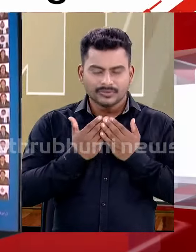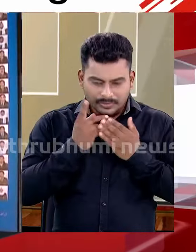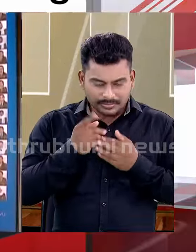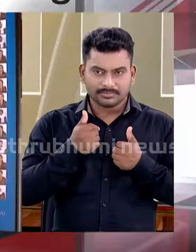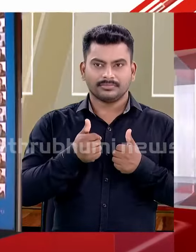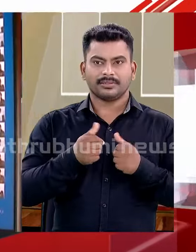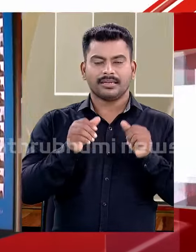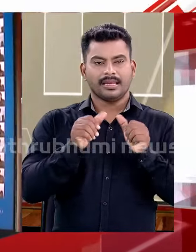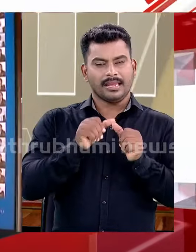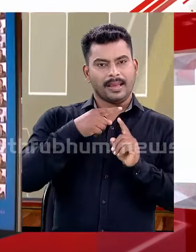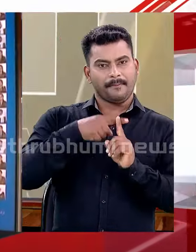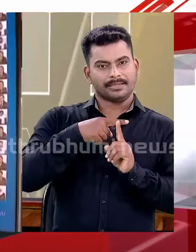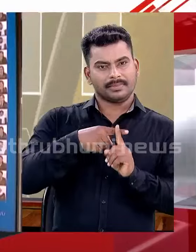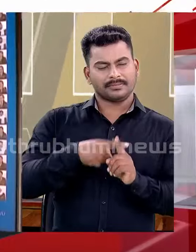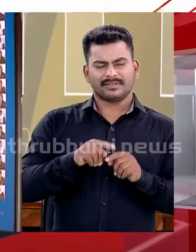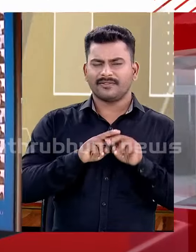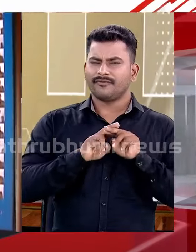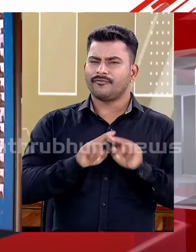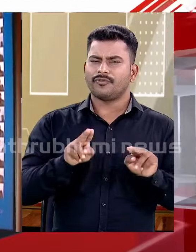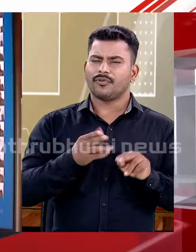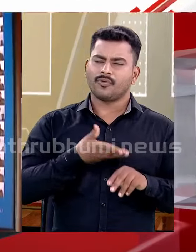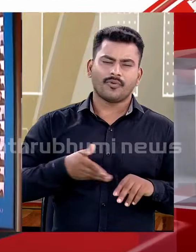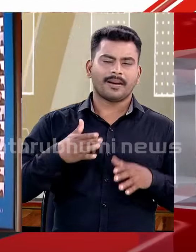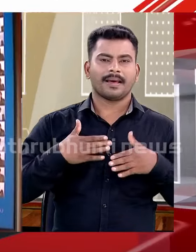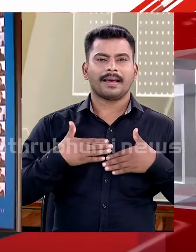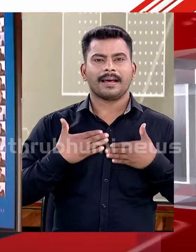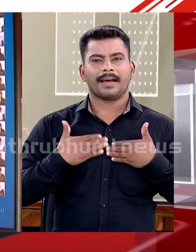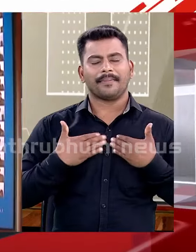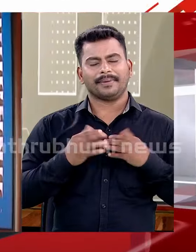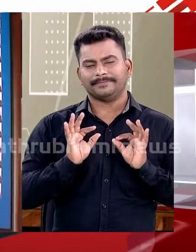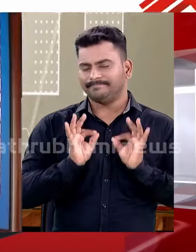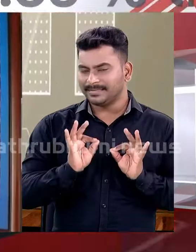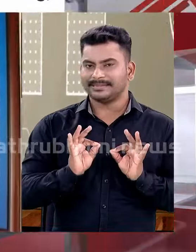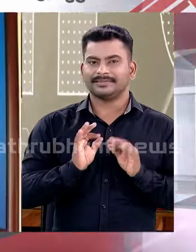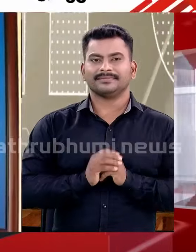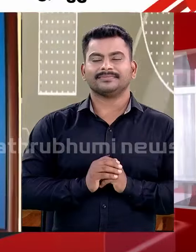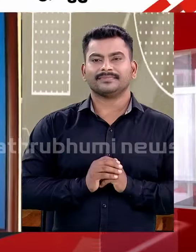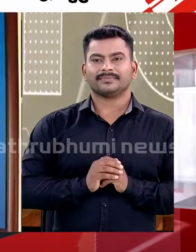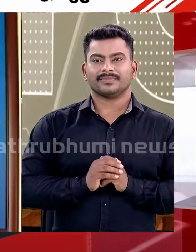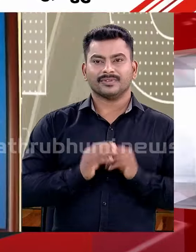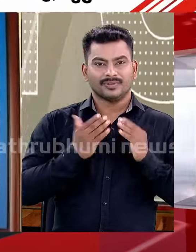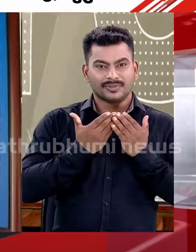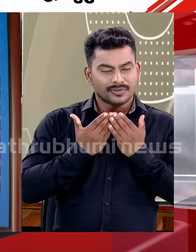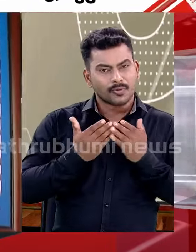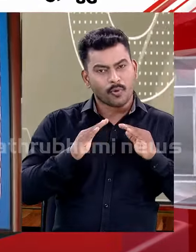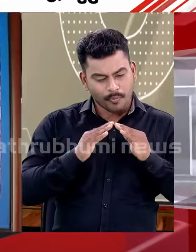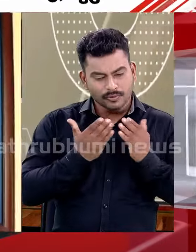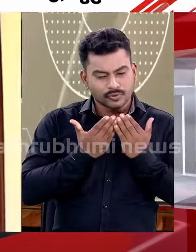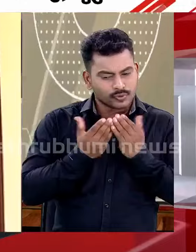മോള് A+ ആണ്, ഫുള്ള് വളരെ ഹാപ്പിയാണ്, വളരെ സന്തോഷം. നെയ്ബറാണ്, സ്കൂളിന്റെ അടുത്ത് തന്നെ അവള്